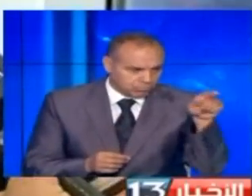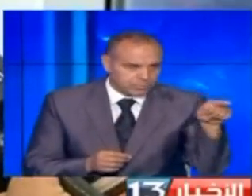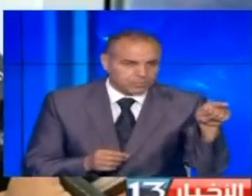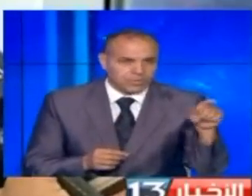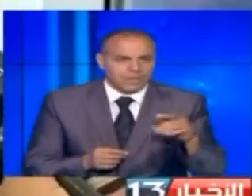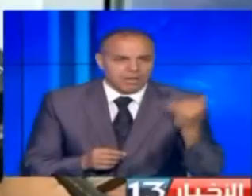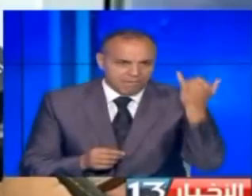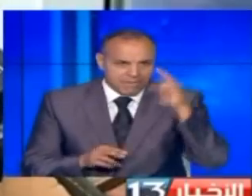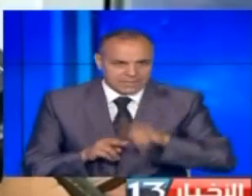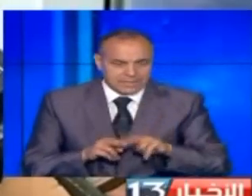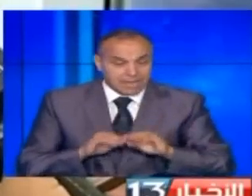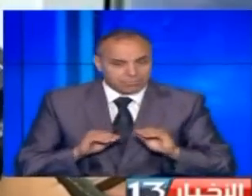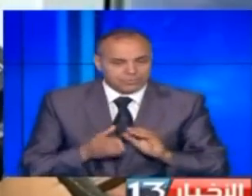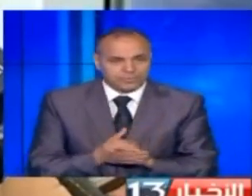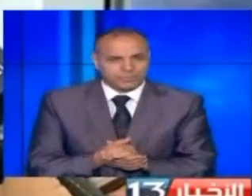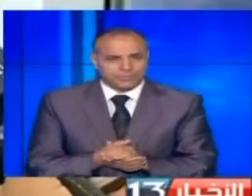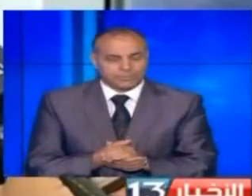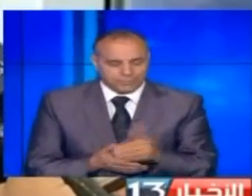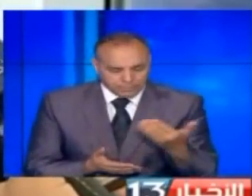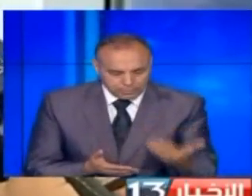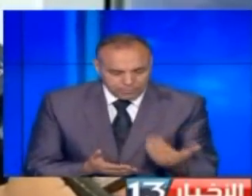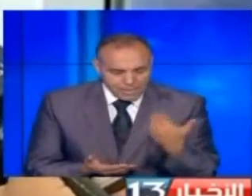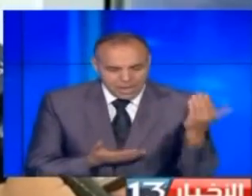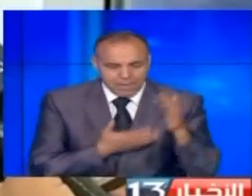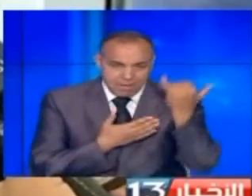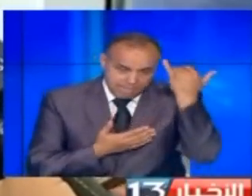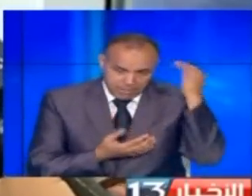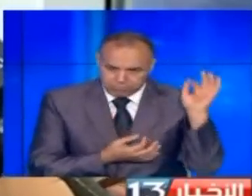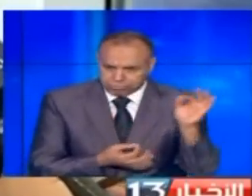المقترح لإصلاح المنظومة التربوية. هنا احنا قدمنا